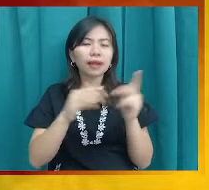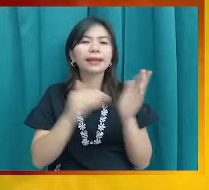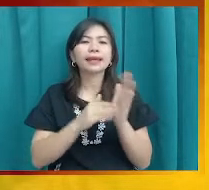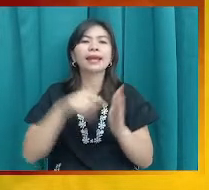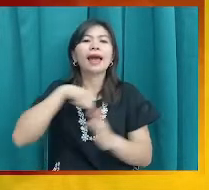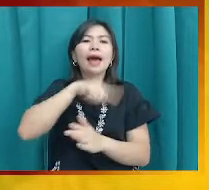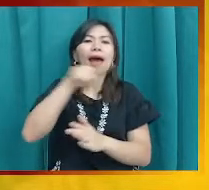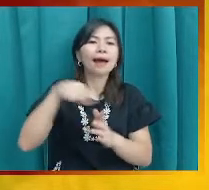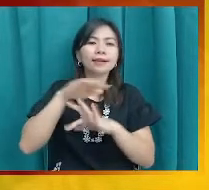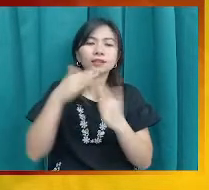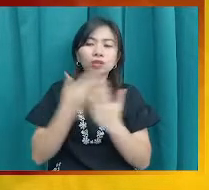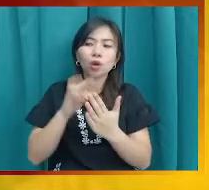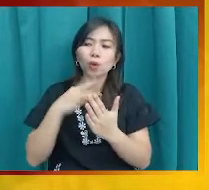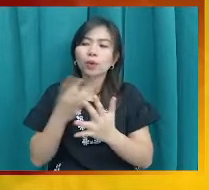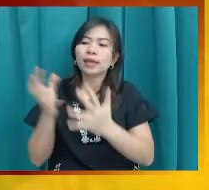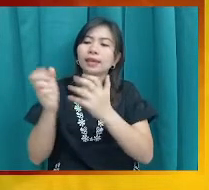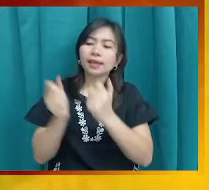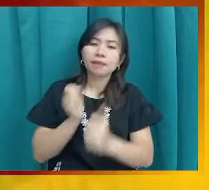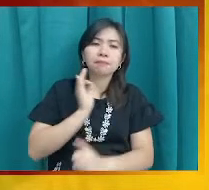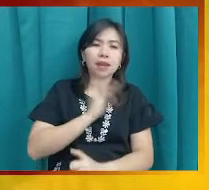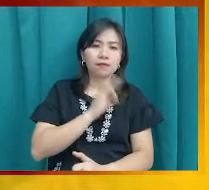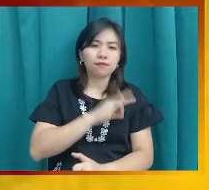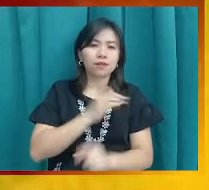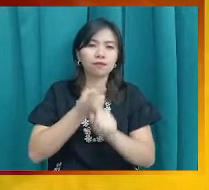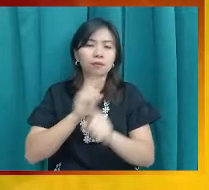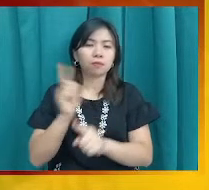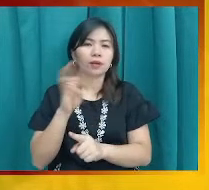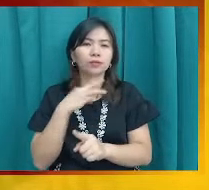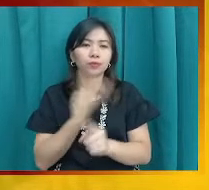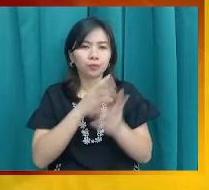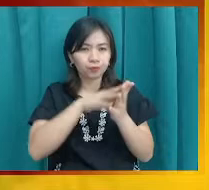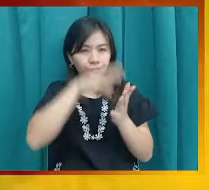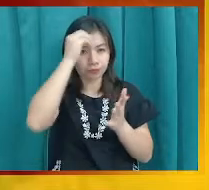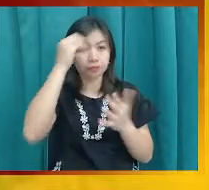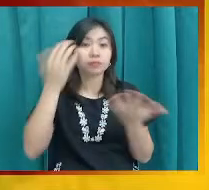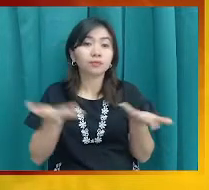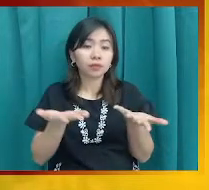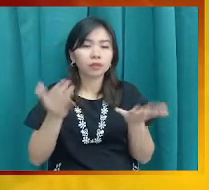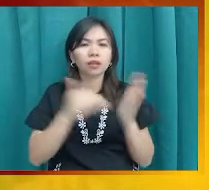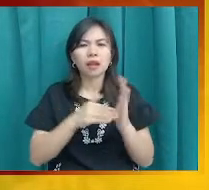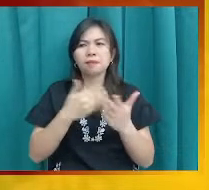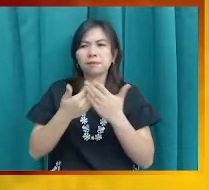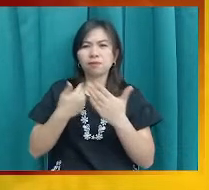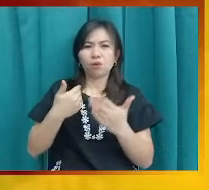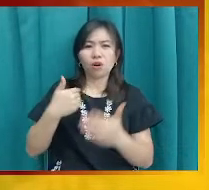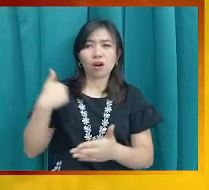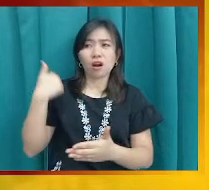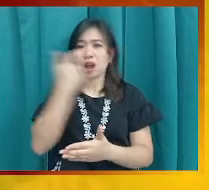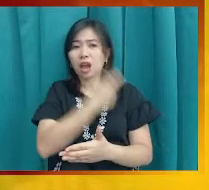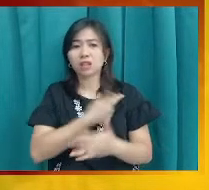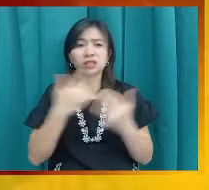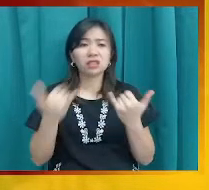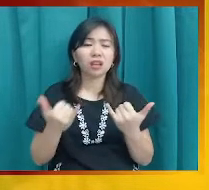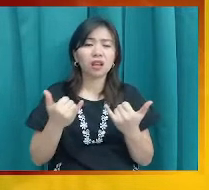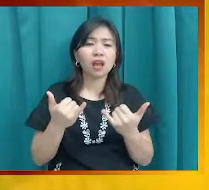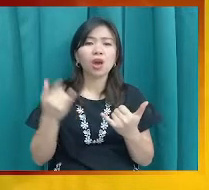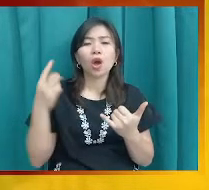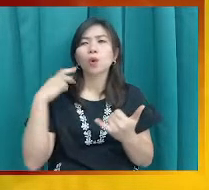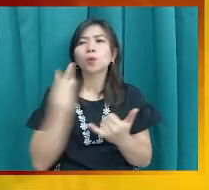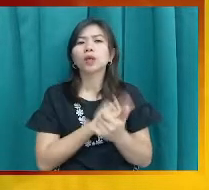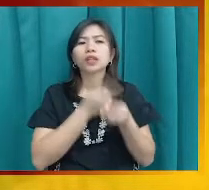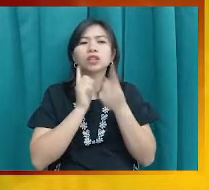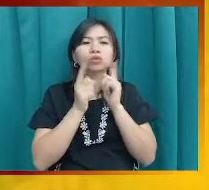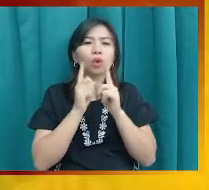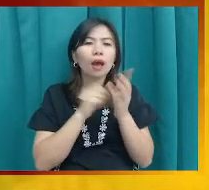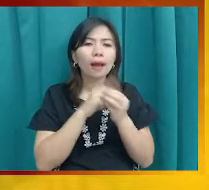dito. So kung kami po ay kami, bago kami magsalita sa inyo, mga young people, ako personally, may asawa na ako, may pamilya na ako, may